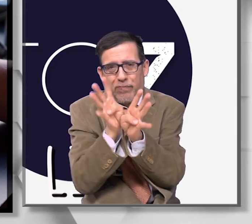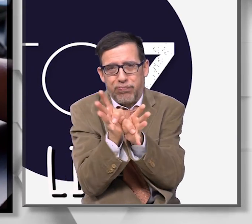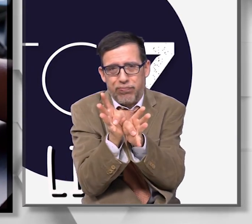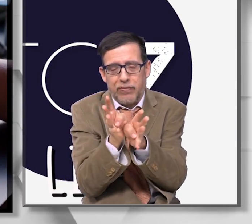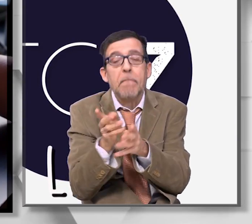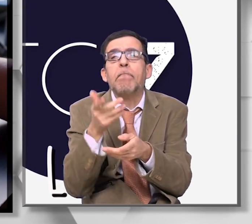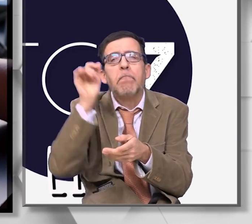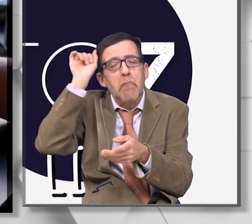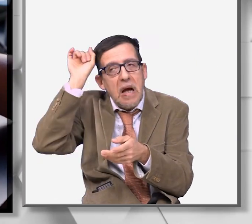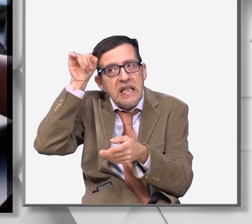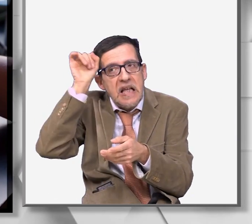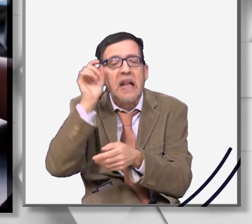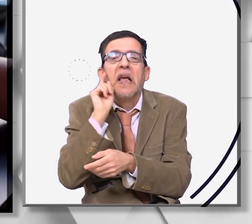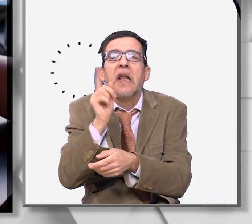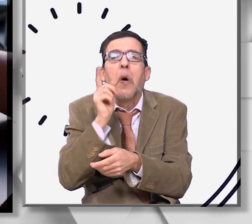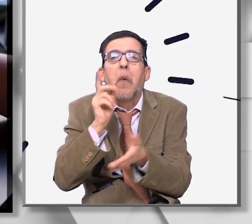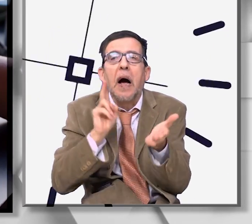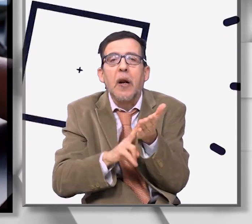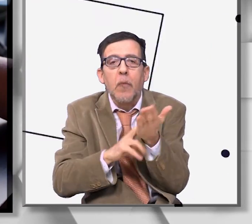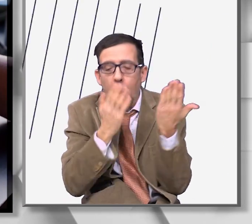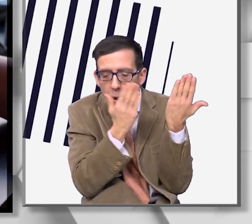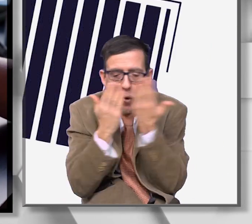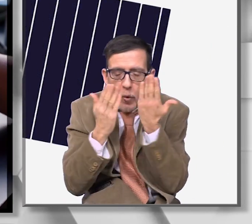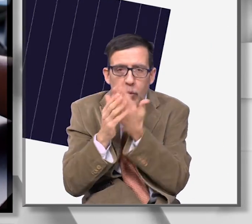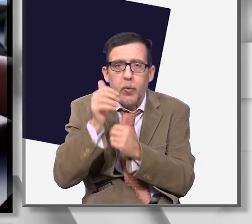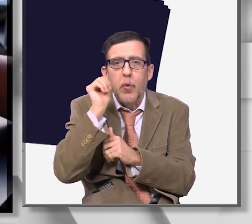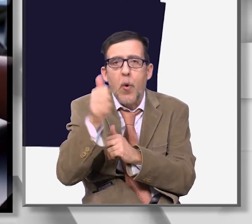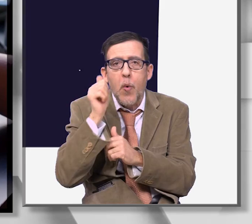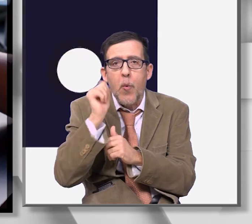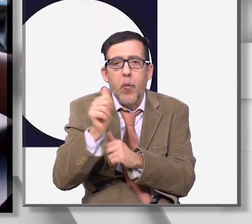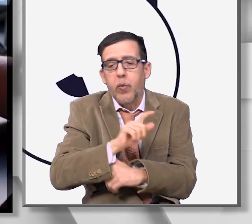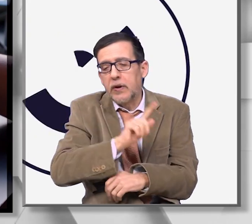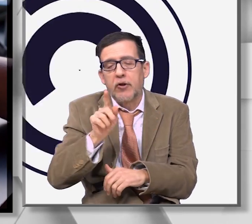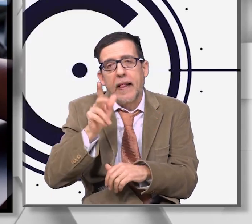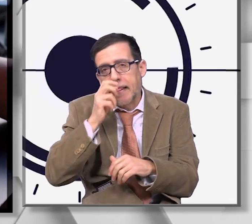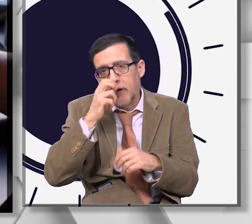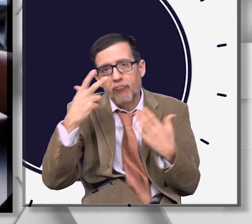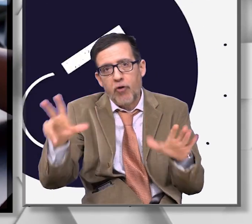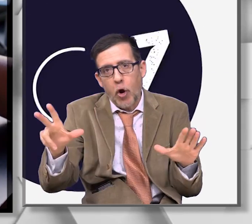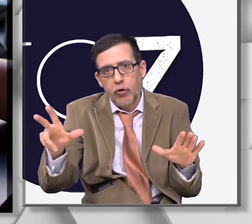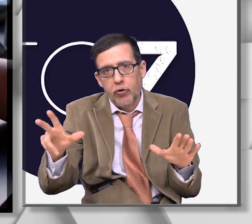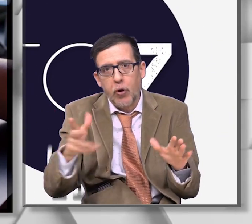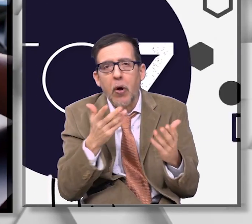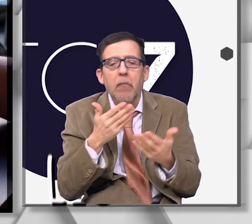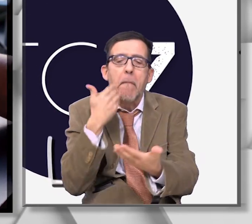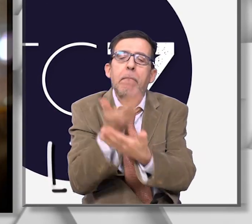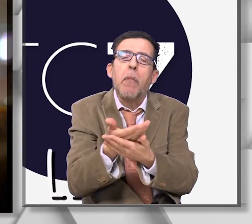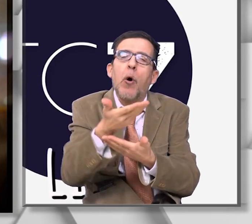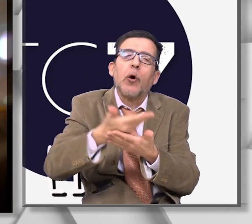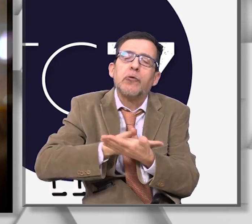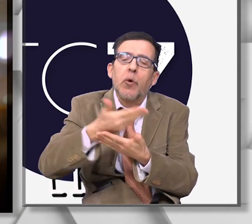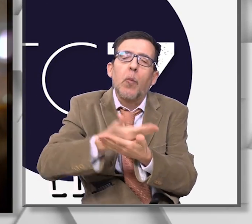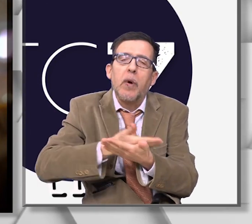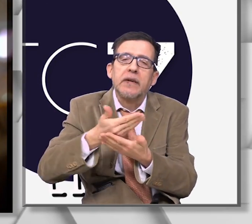sardegna lo studio ha coinvolto studenti tra gli 11 ei 18 anni i loro insegnanti e genitori ai quali è stato proposto un questionario a